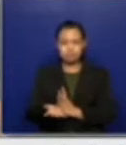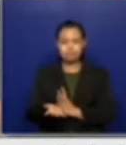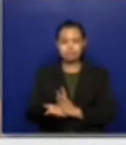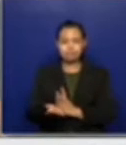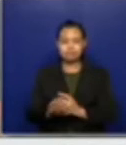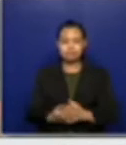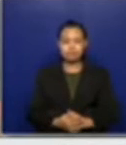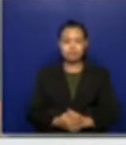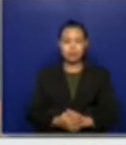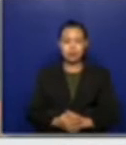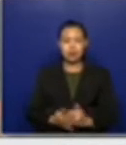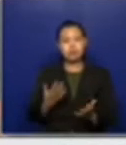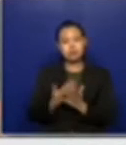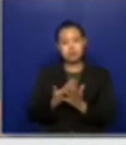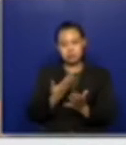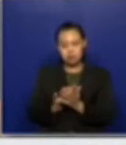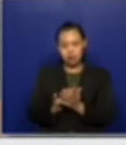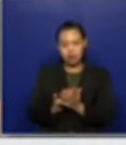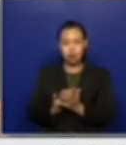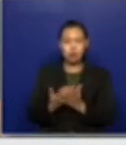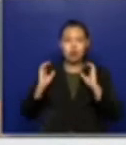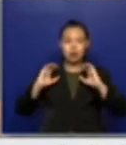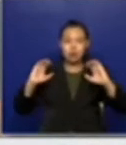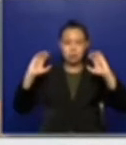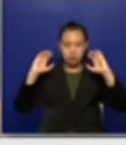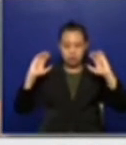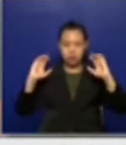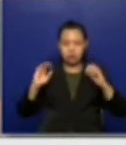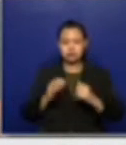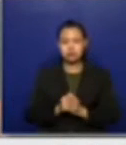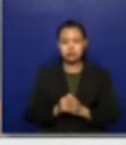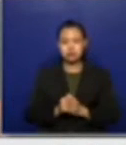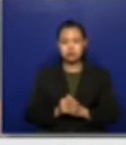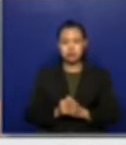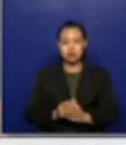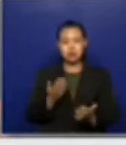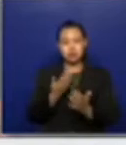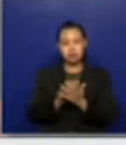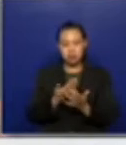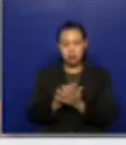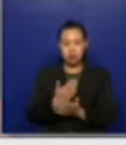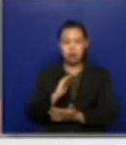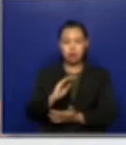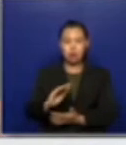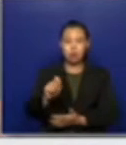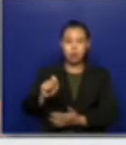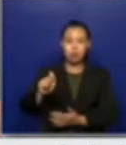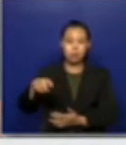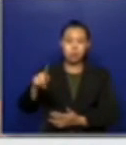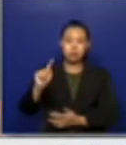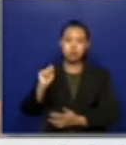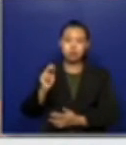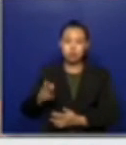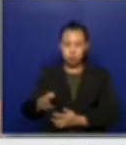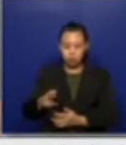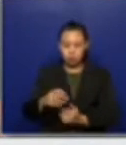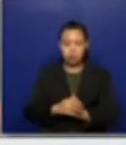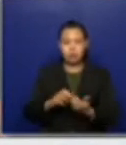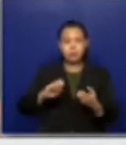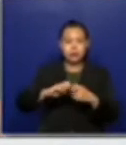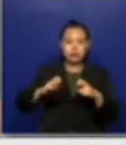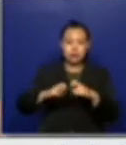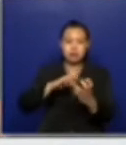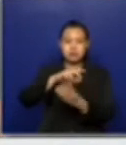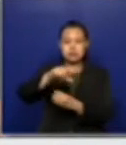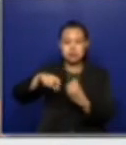านะการคลังของรัฐบาลต่อสถานะการคลังของท้องถิ่นและต่อปัญหาเศรษฐกิจป